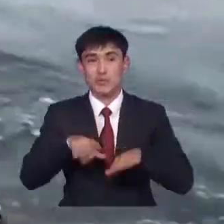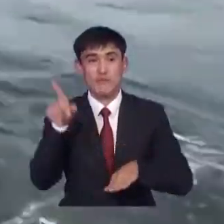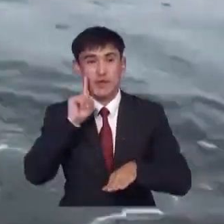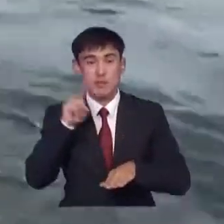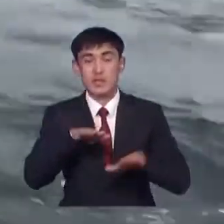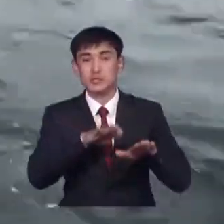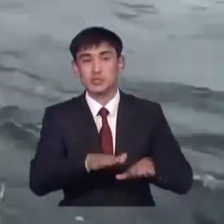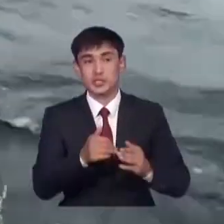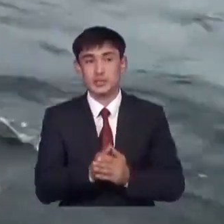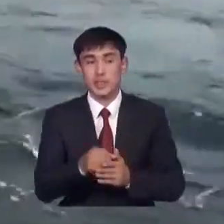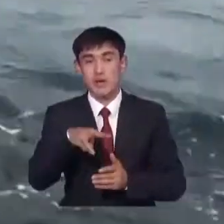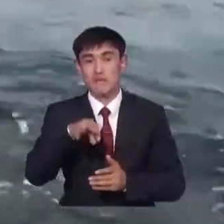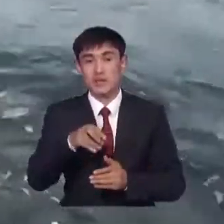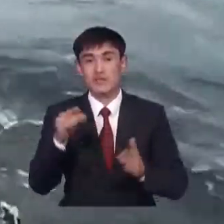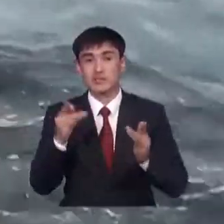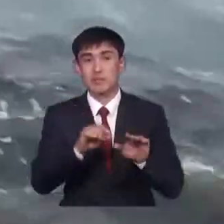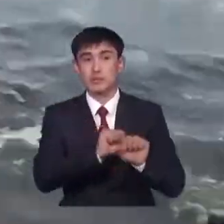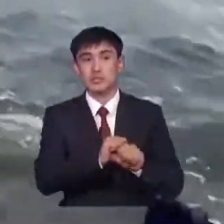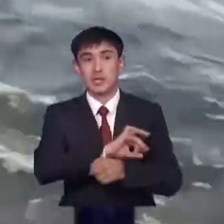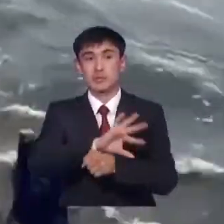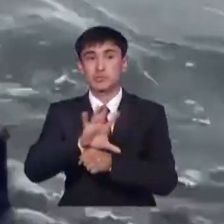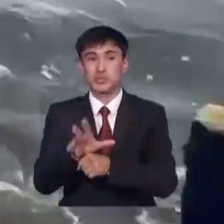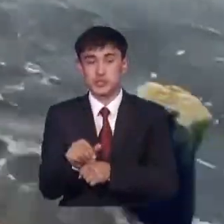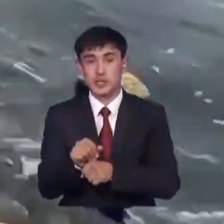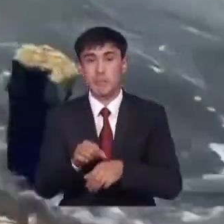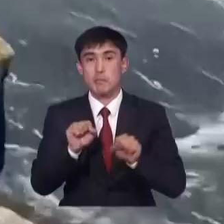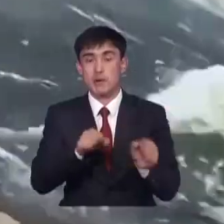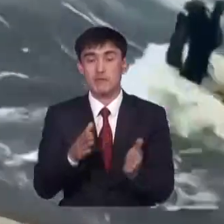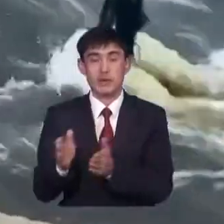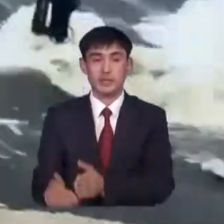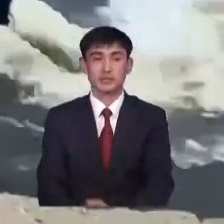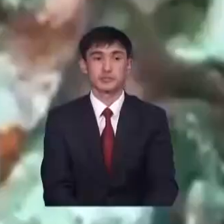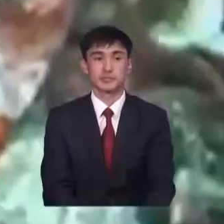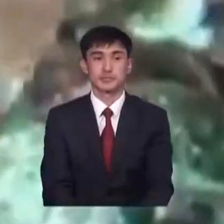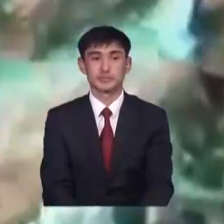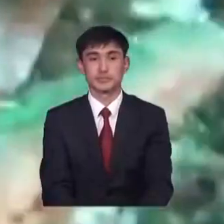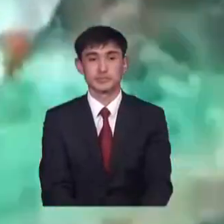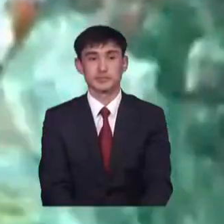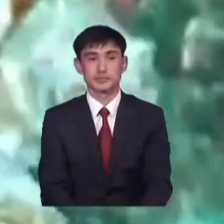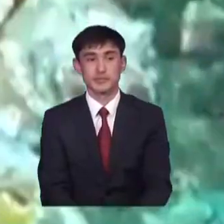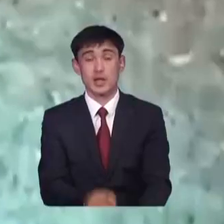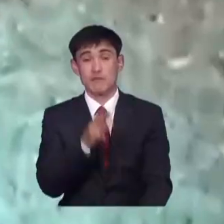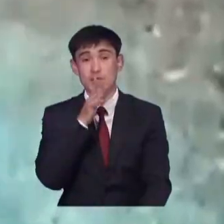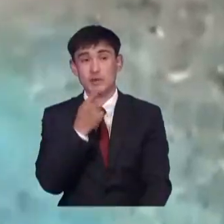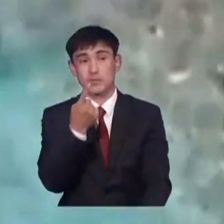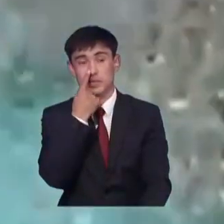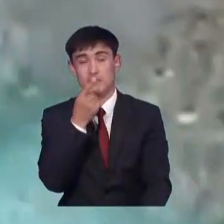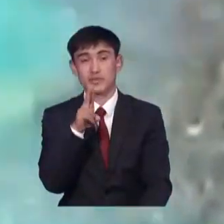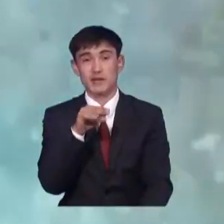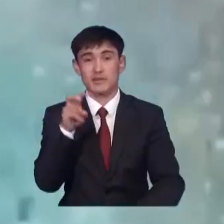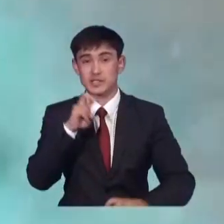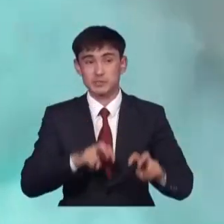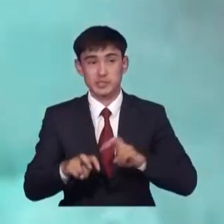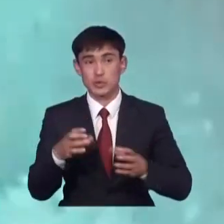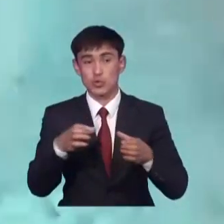временного размещения. МВД выставило посты для обеспечения правопорядка. Во время недавней